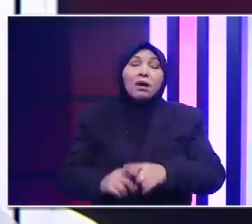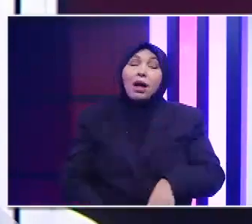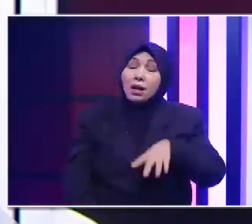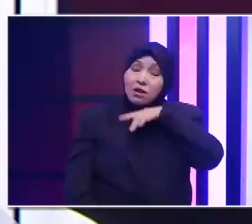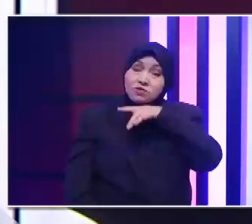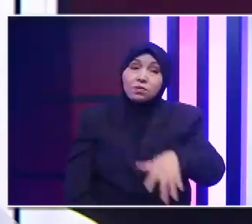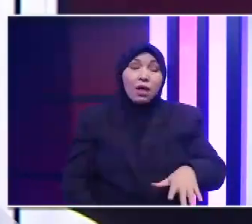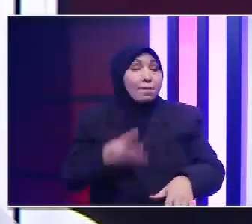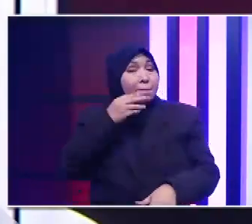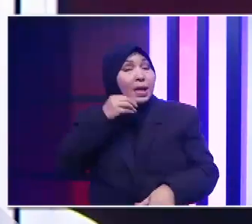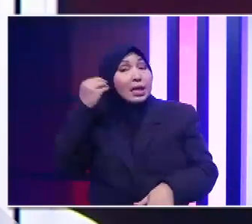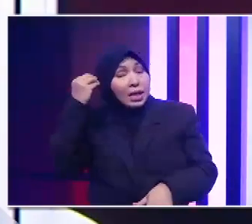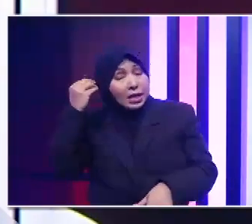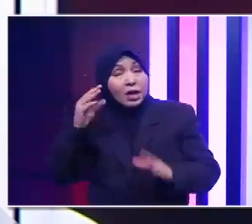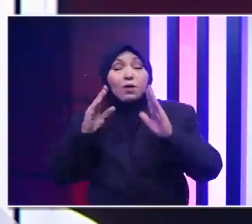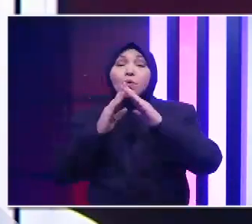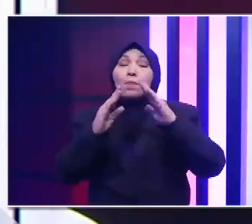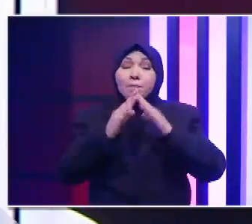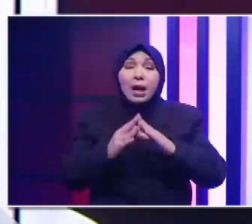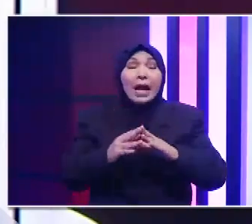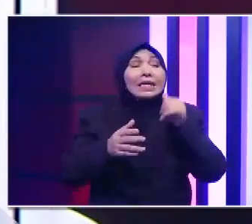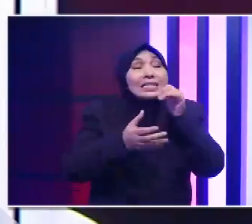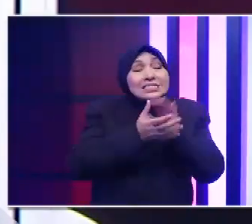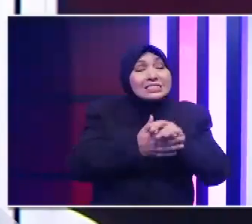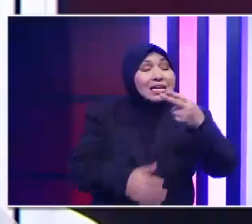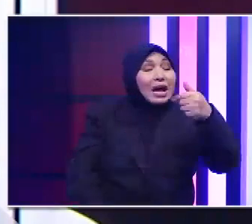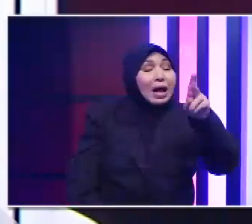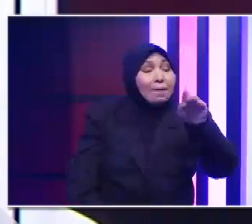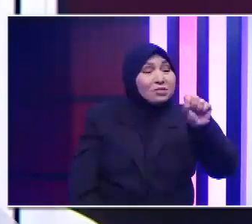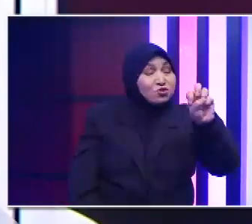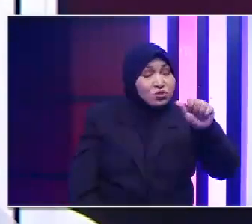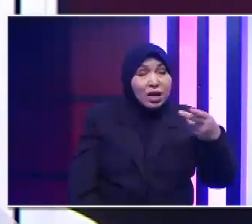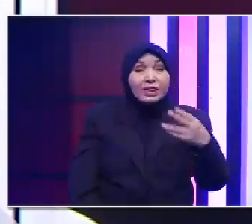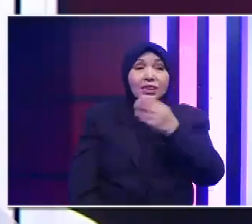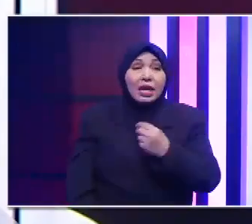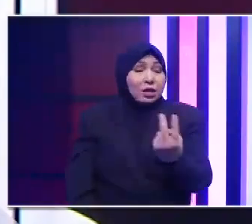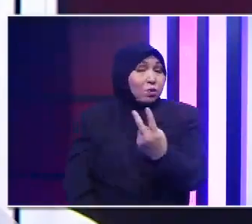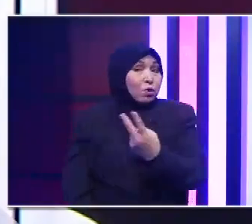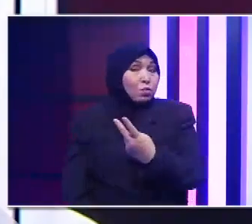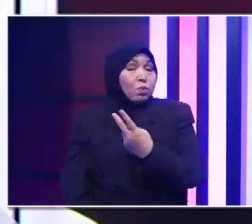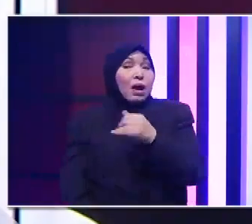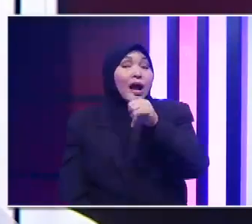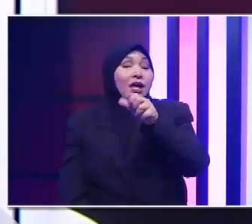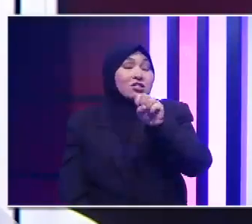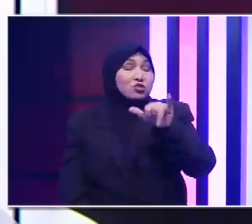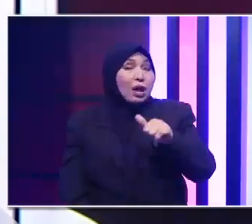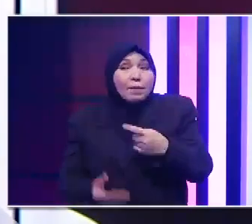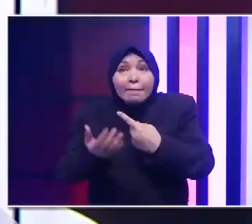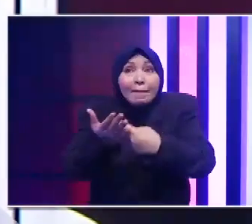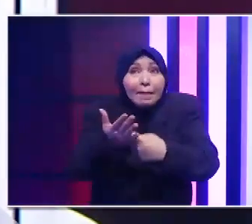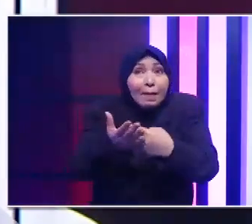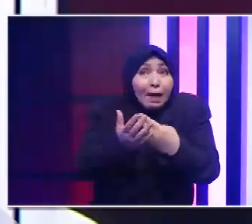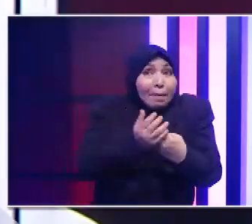Alaihi Wasallam pulang ke rumah Hafshah pada ketika itu Hafshah dan Aisyah ini mereka berpakaian berpaket apel